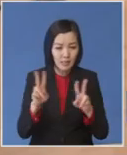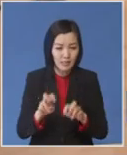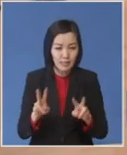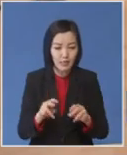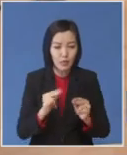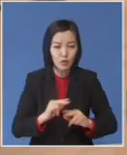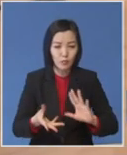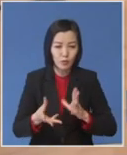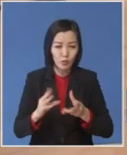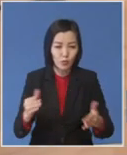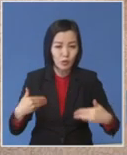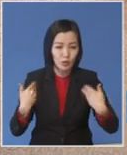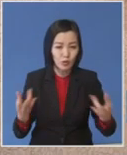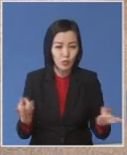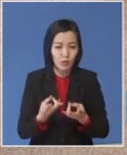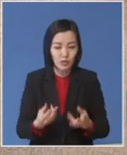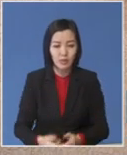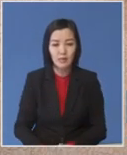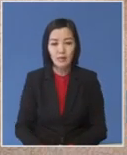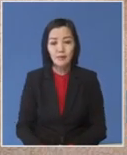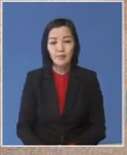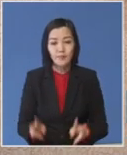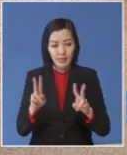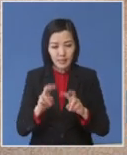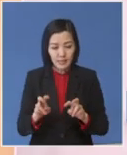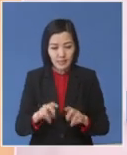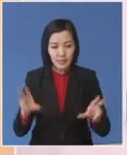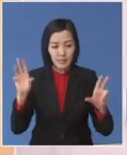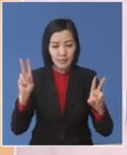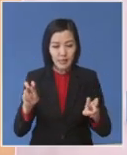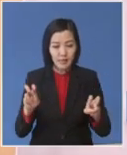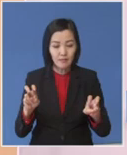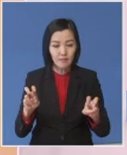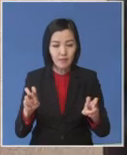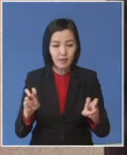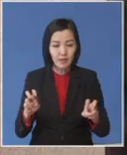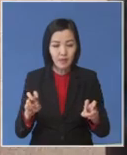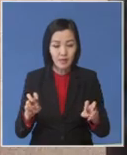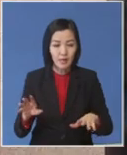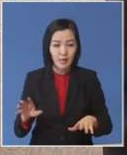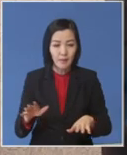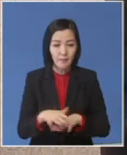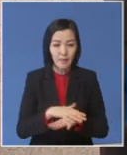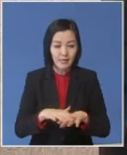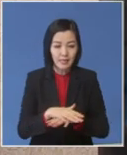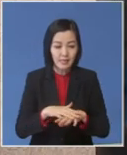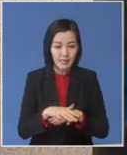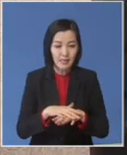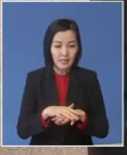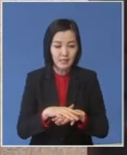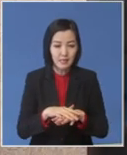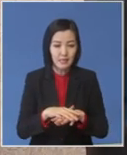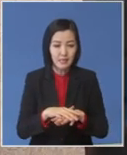жұмыстың нәтижесін көрсету керек. Негізгі зерттеген тақырыбым базардағы дискурс. Ұстандаған себебім өткен базарда көп